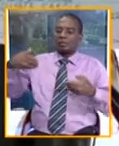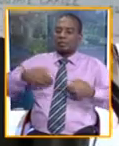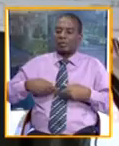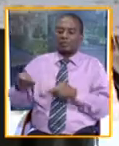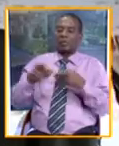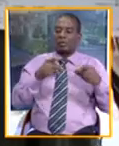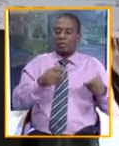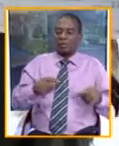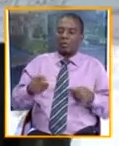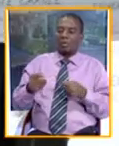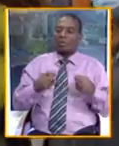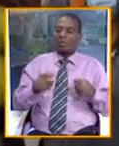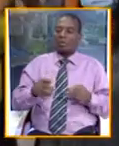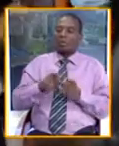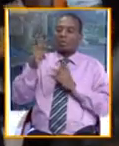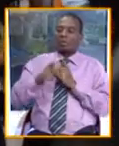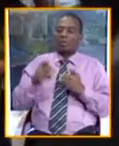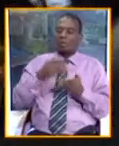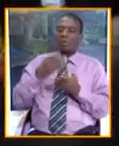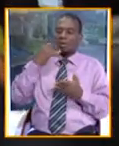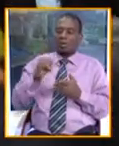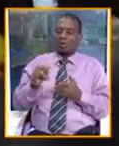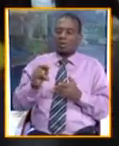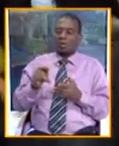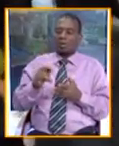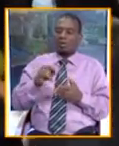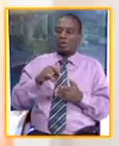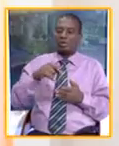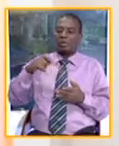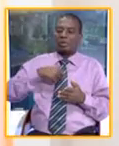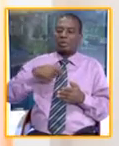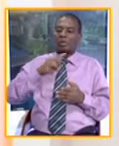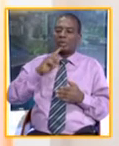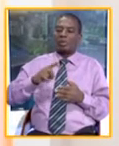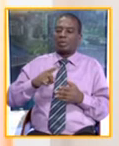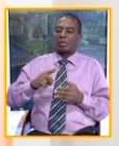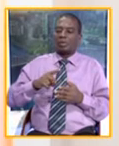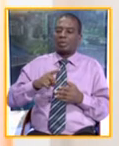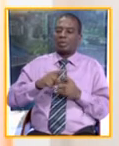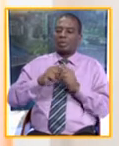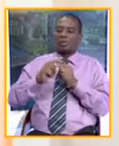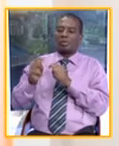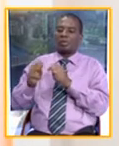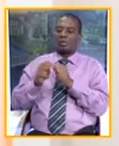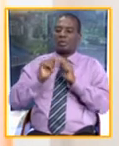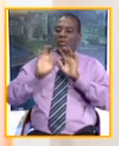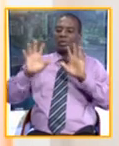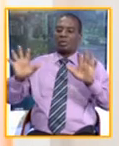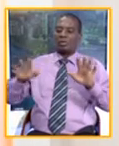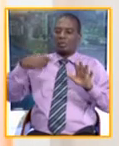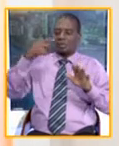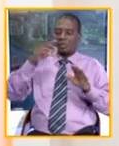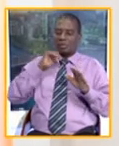15 reçoivent leur chèque. C'est le Fonds spécial Diaspora. Ce SUS est totalement transparent. Vous n'avez pas eu besoin donc de